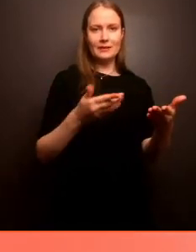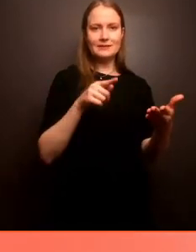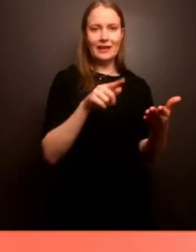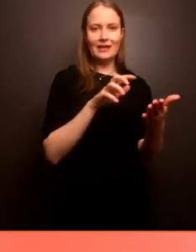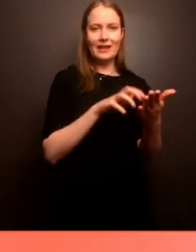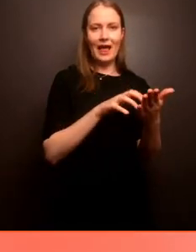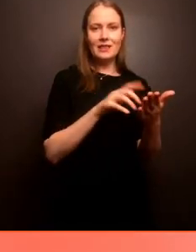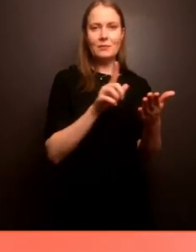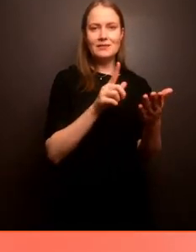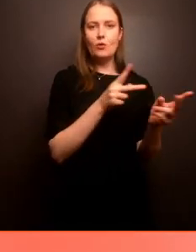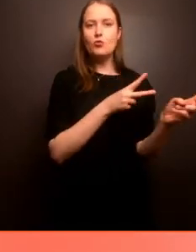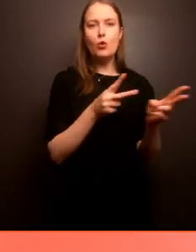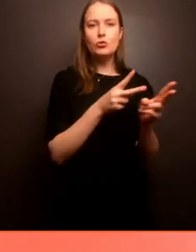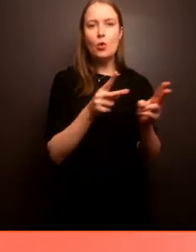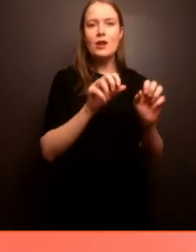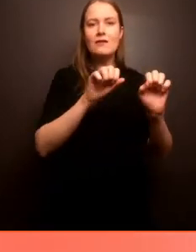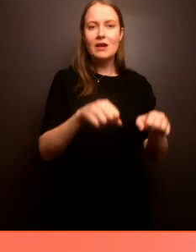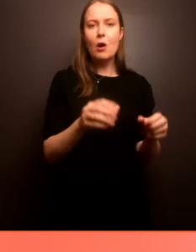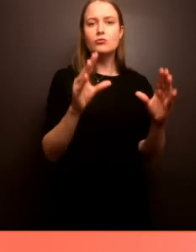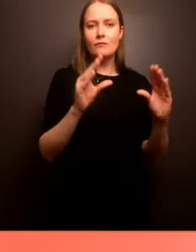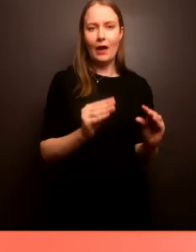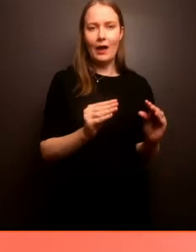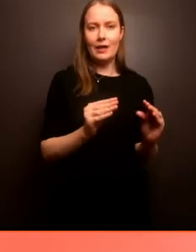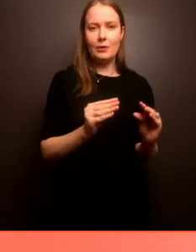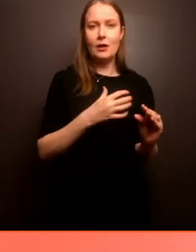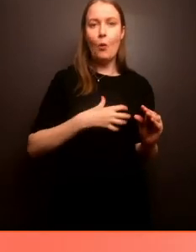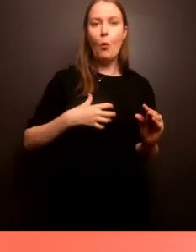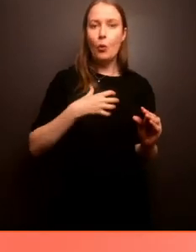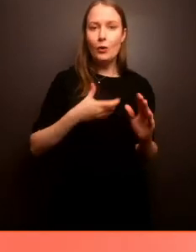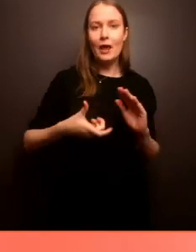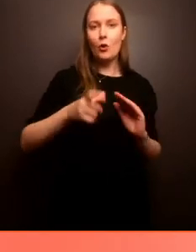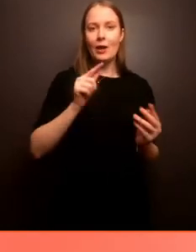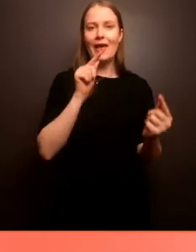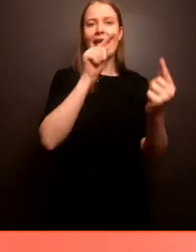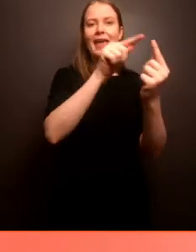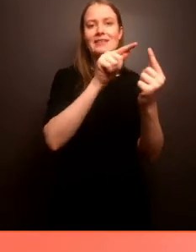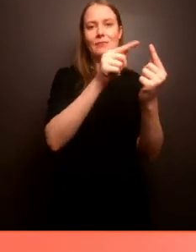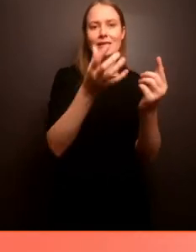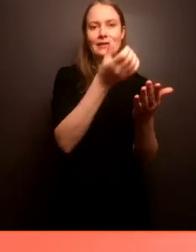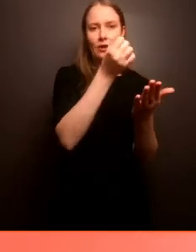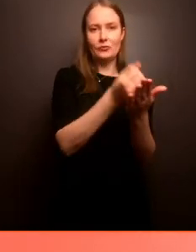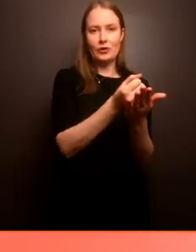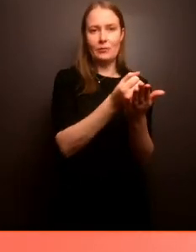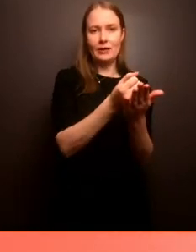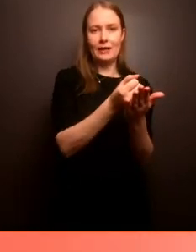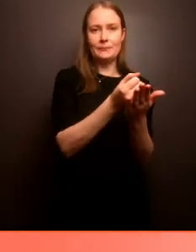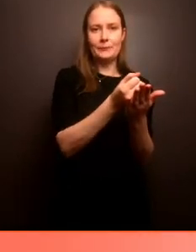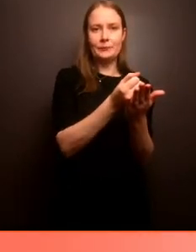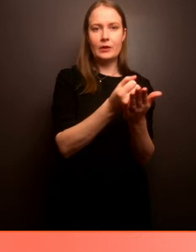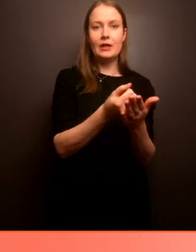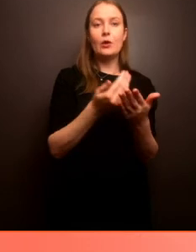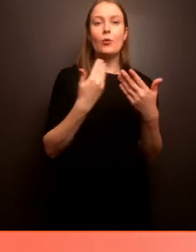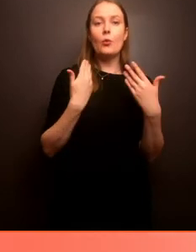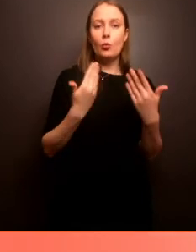kontroll väheneb, kontrolli võimalus väheneb ja olulisemaks saavad eesmärgid. Ja see, kuidas